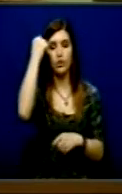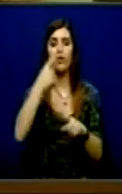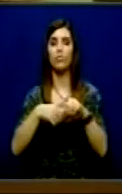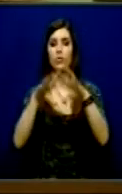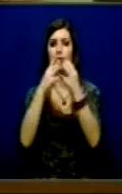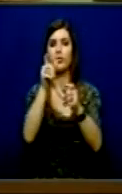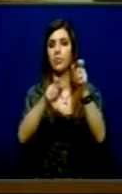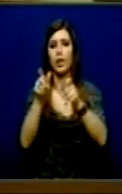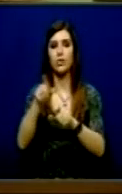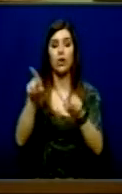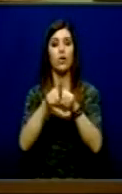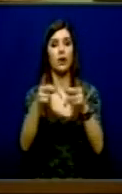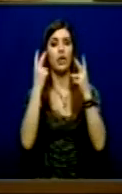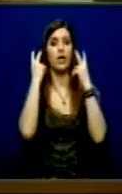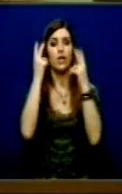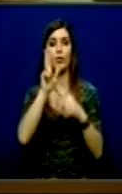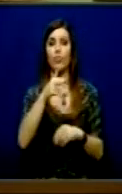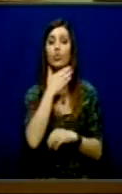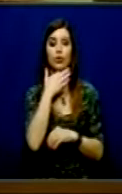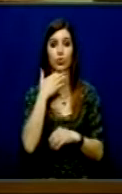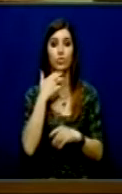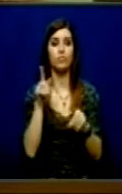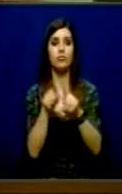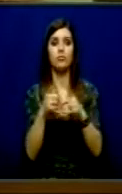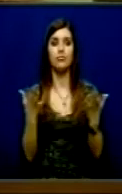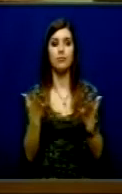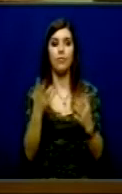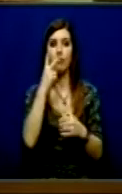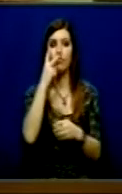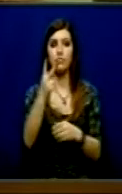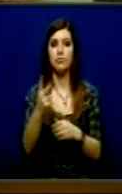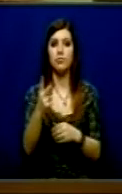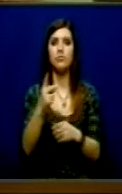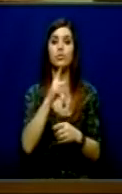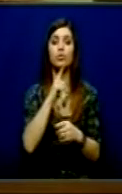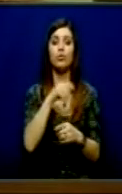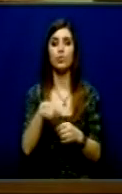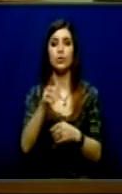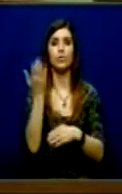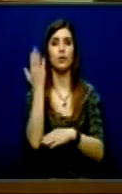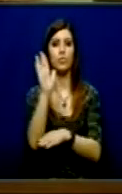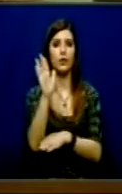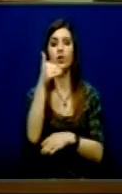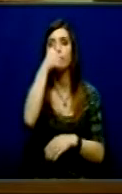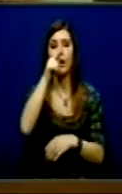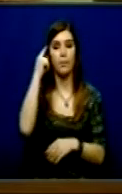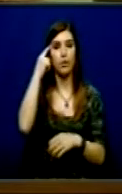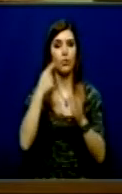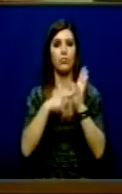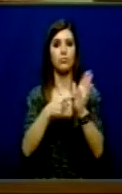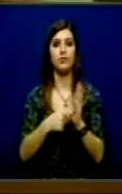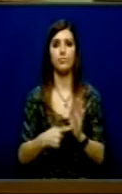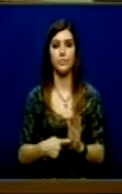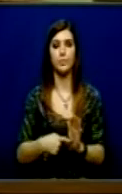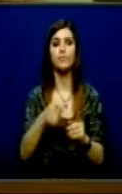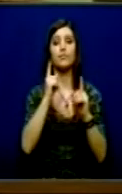Kosovës ka rëndësi të madhe sot se çka mendojnë dhe si deklaruan deputetët e këtij kuvendi. Dhe është i domosdoshëm trajtimi